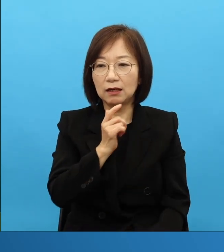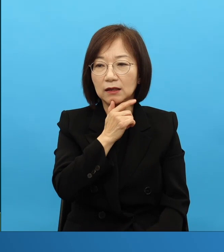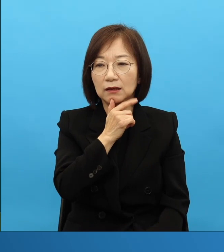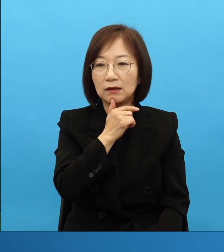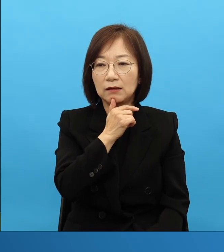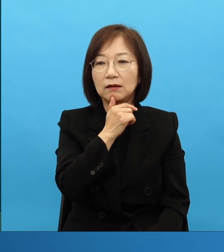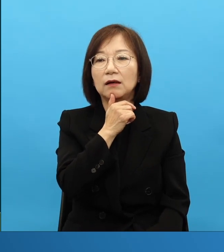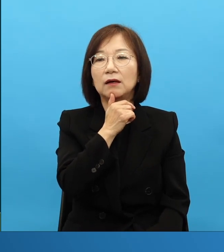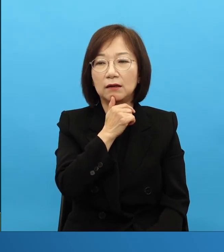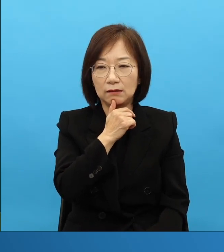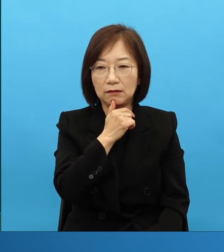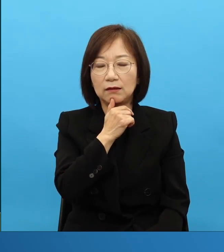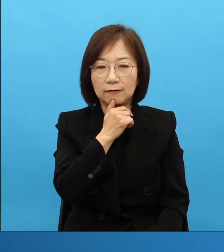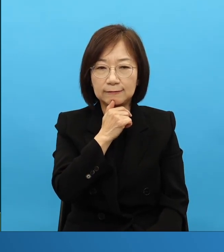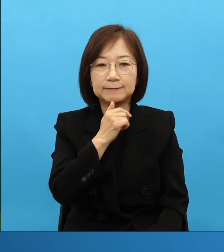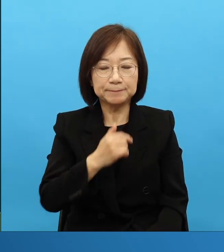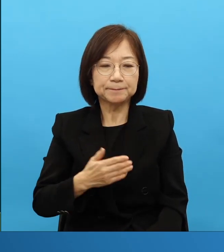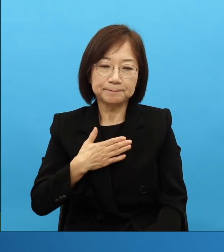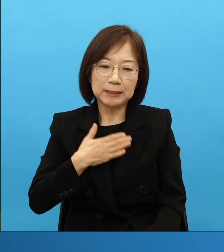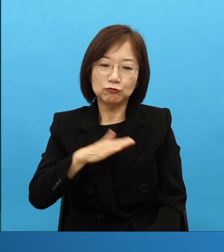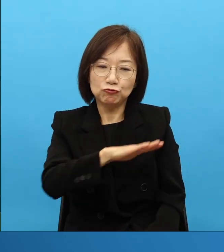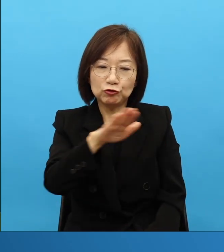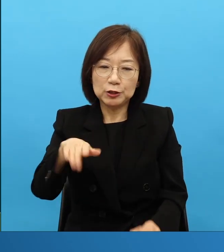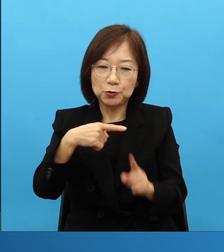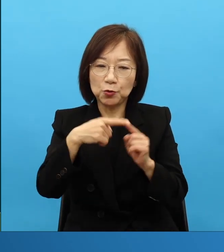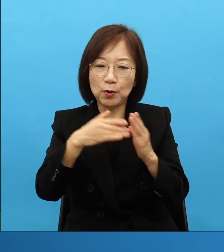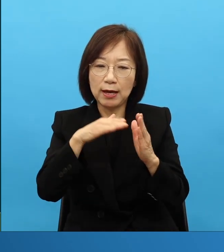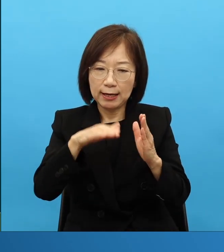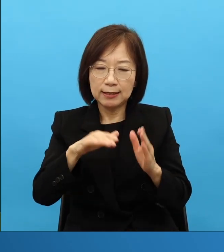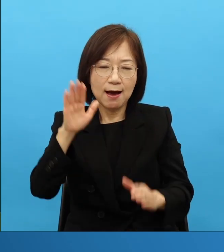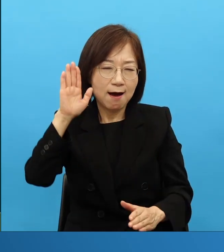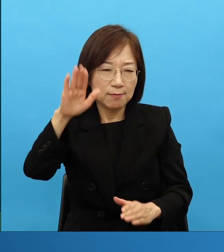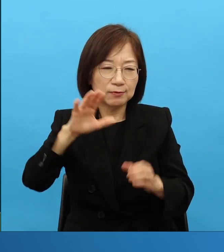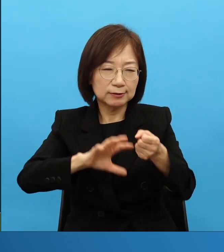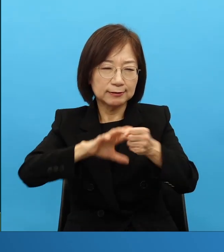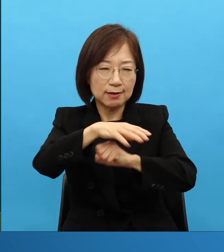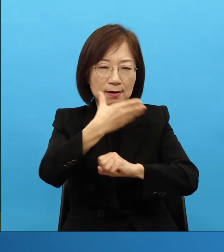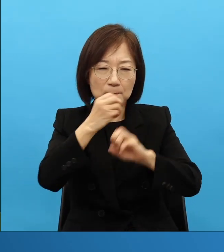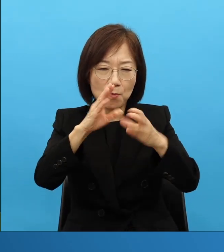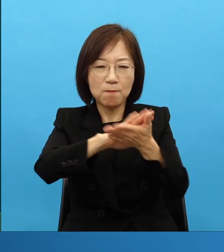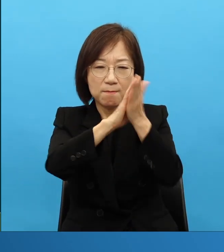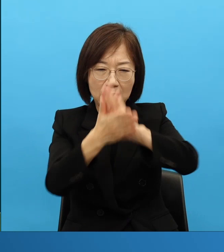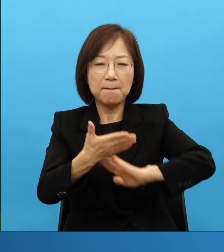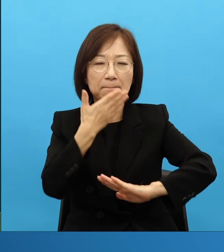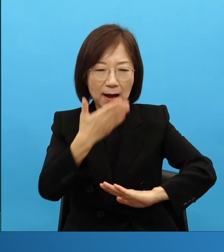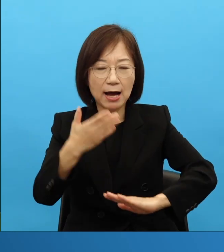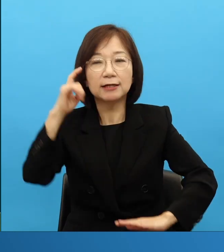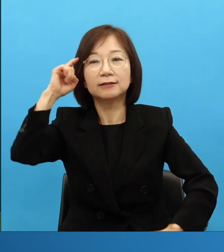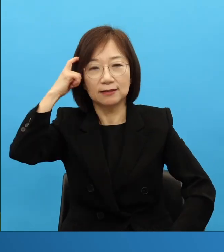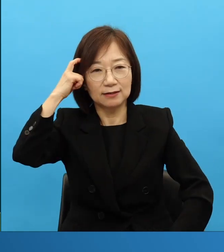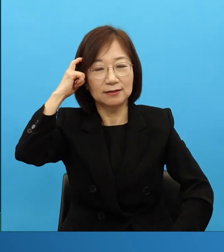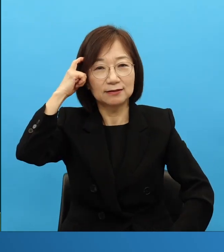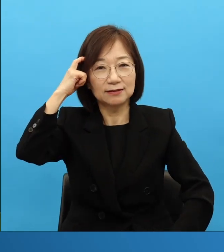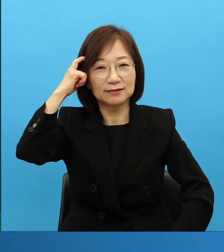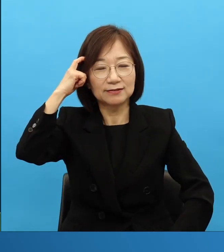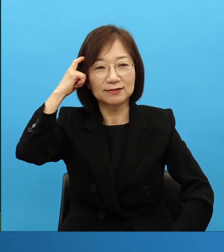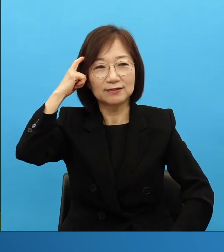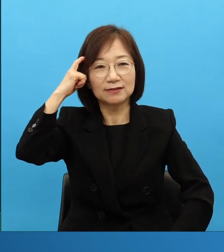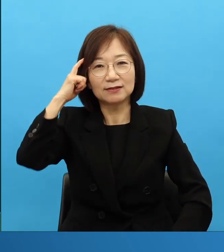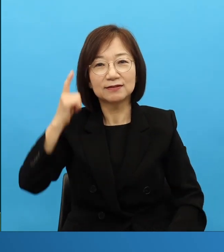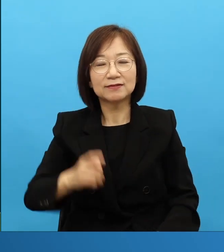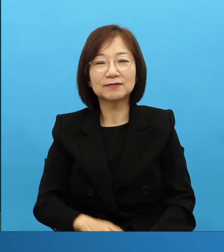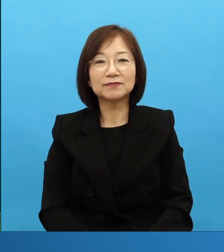felt it. 아, 우리 교회는 세계 복음화를 할 수 있겠구나. Our church can do world evangelization. 저는 다른 거는